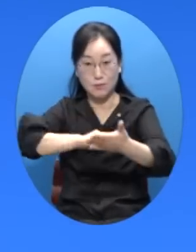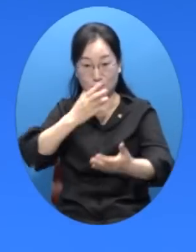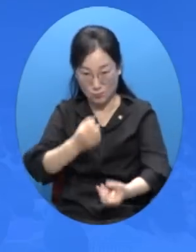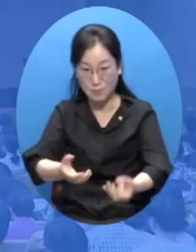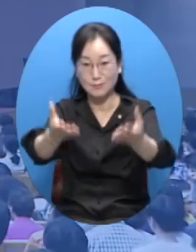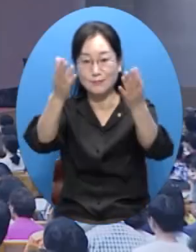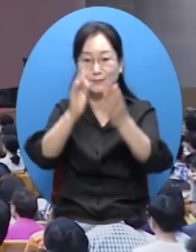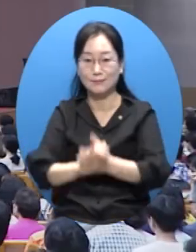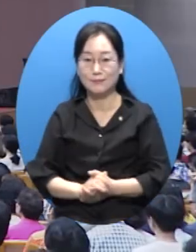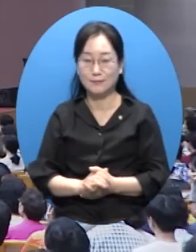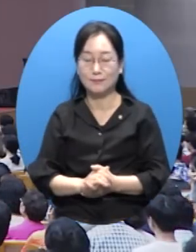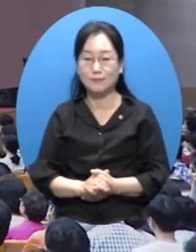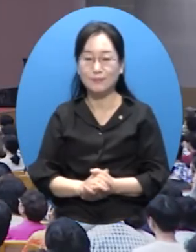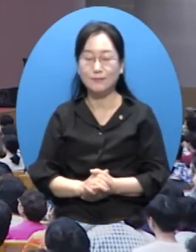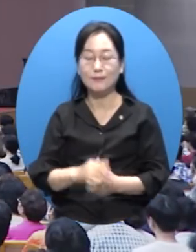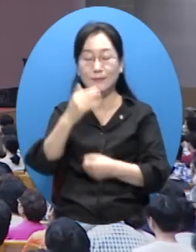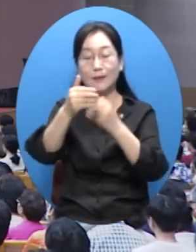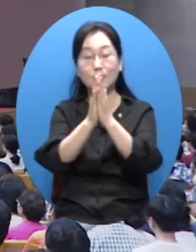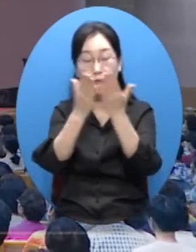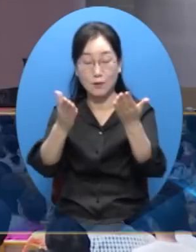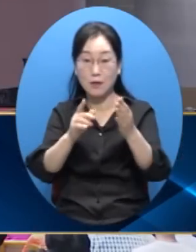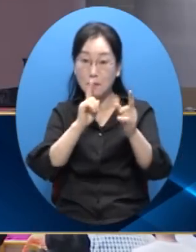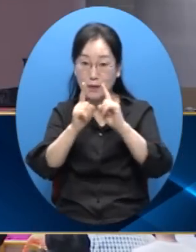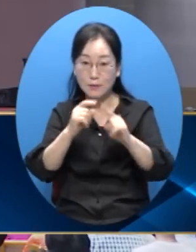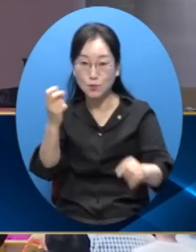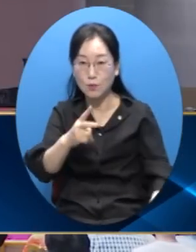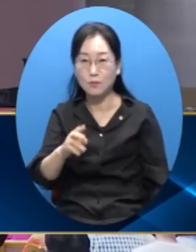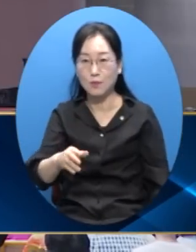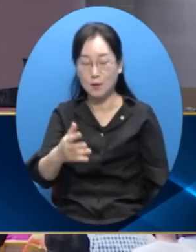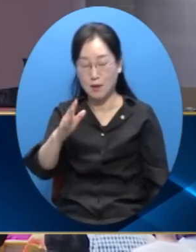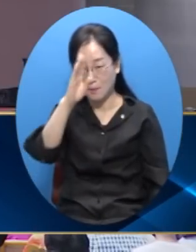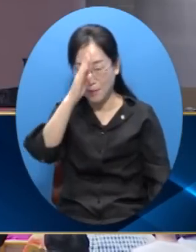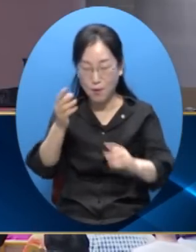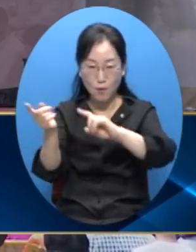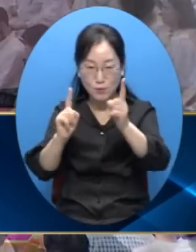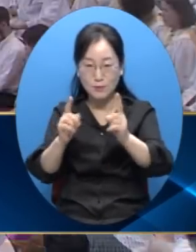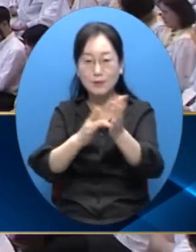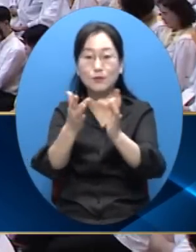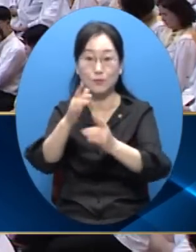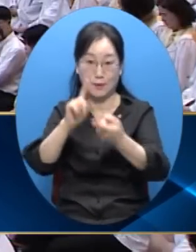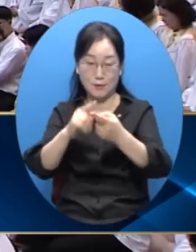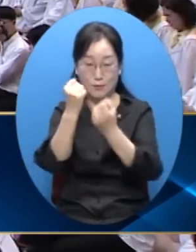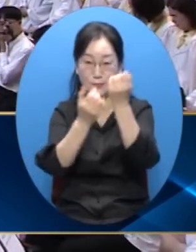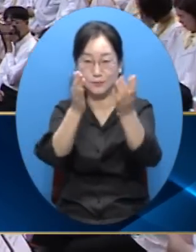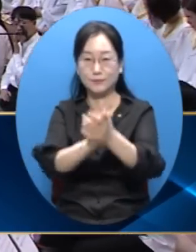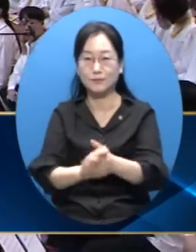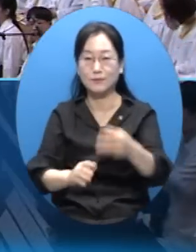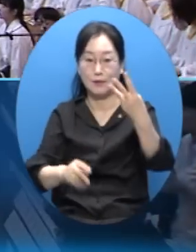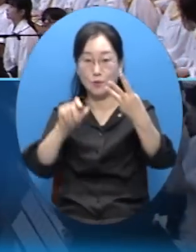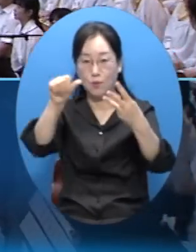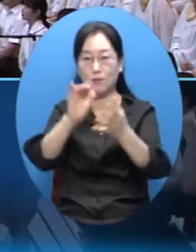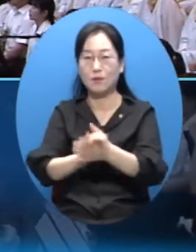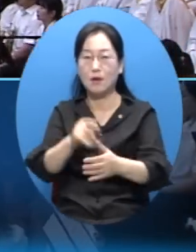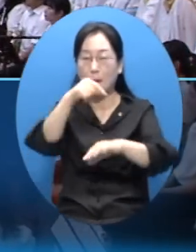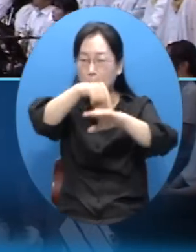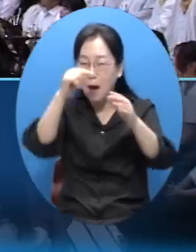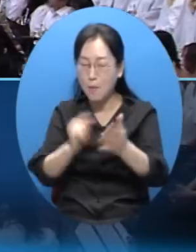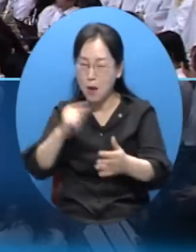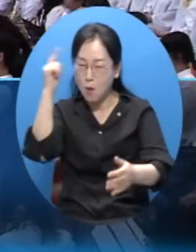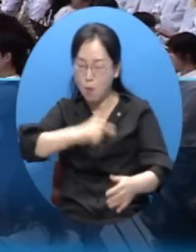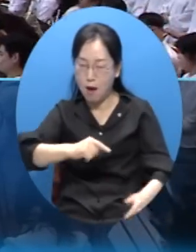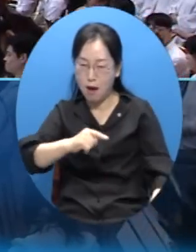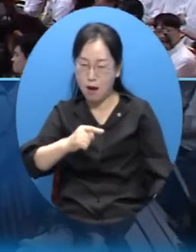축원합니다. 성경은 이어서 병자를 고치시는 예수님에 대해서 설명하고 있습니다. 3장 5절에 그들의 마음이